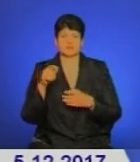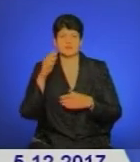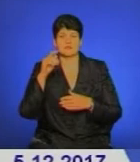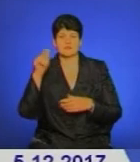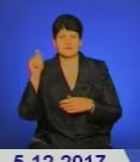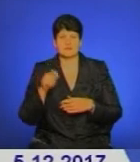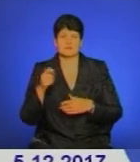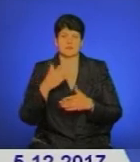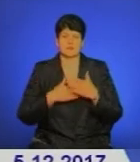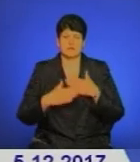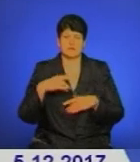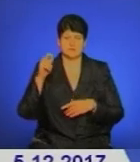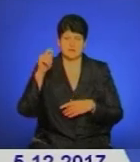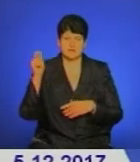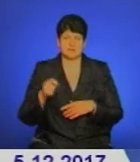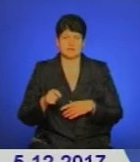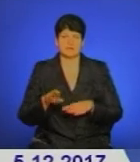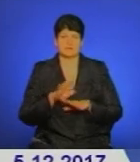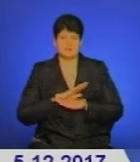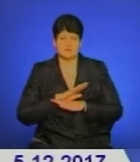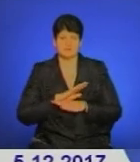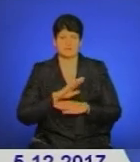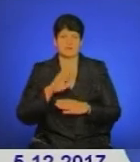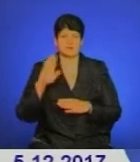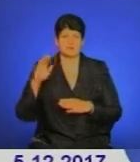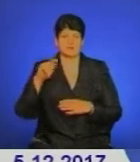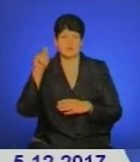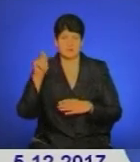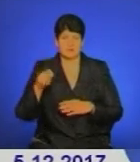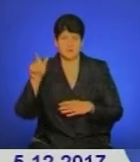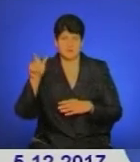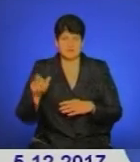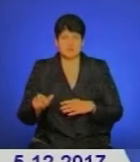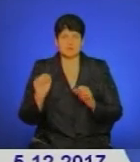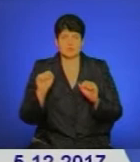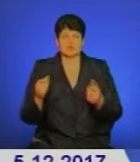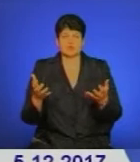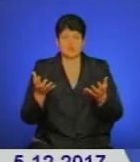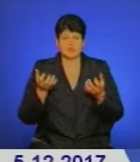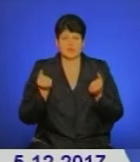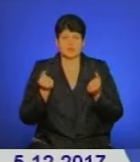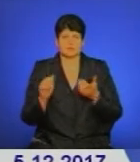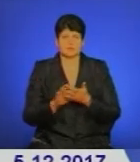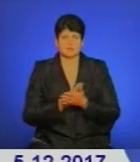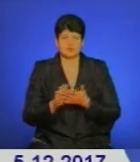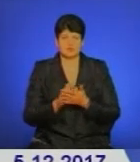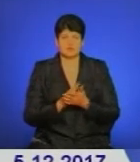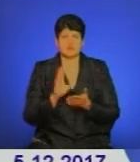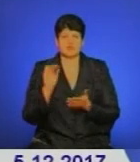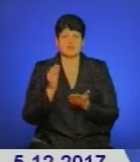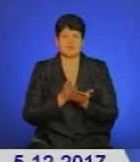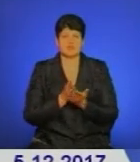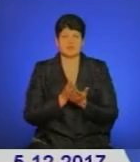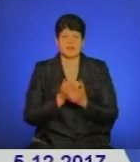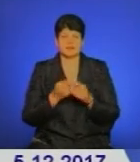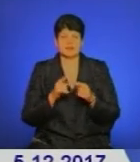або члени сімей загиблих бійців зможуть отримати безкоштовні ліки за наявності рецепта лікаря та посвідчення ветерана. Ці